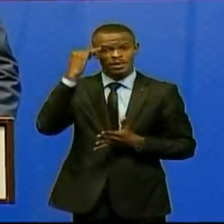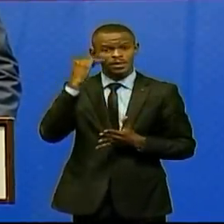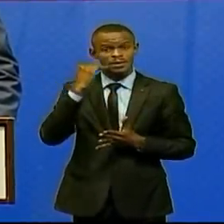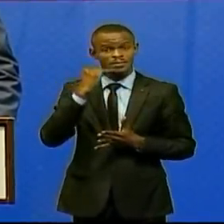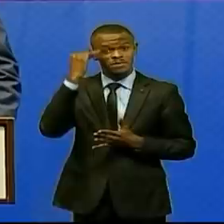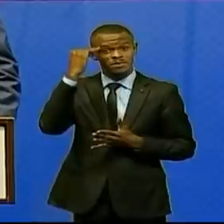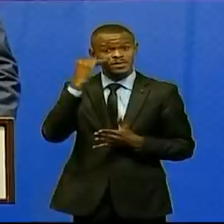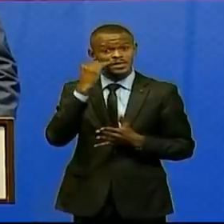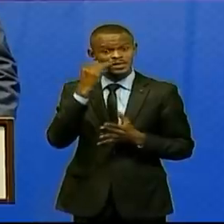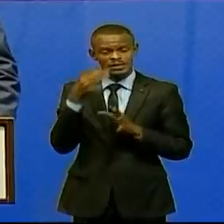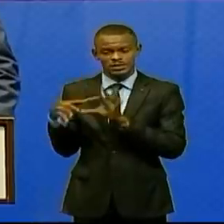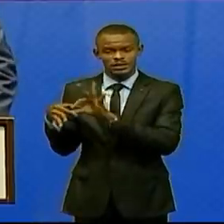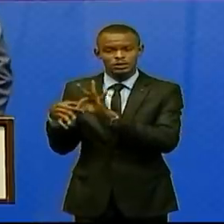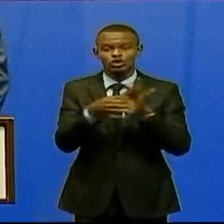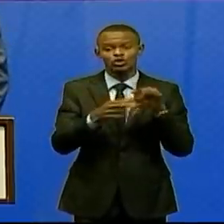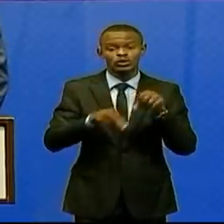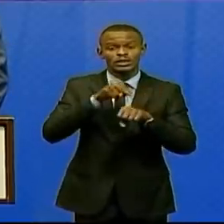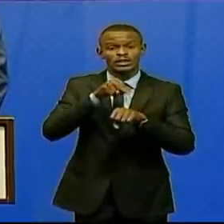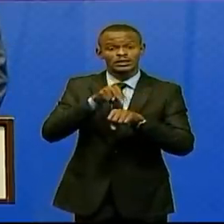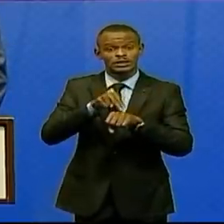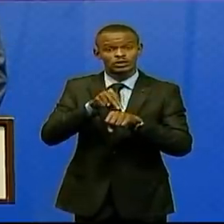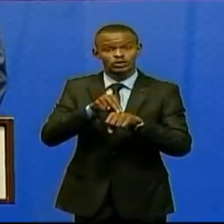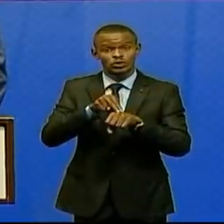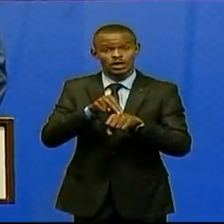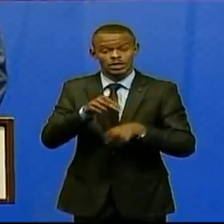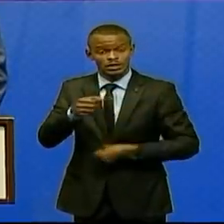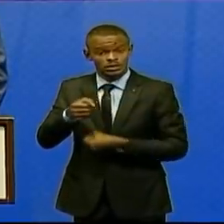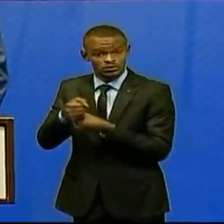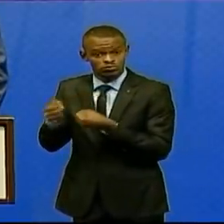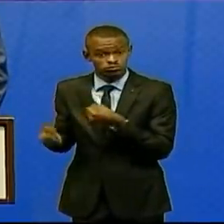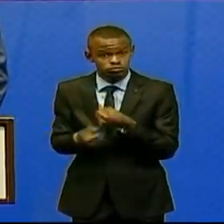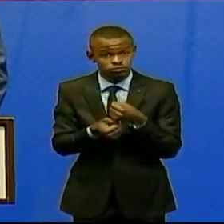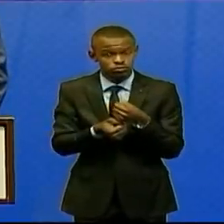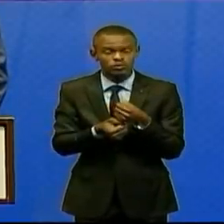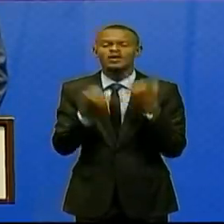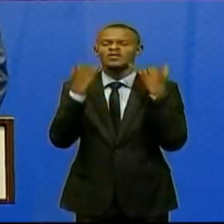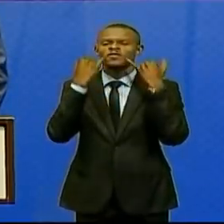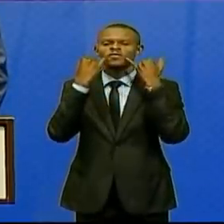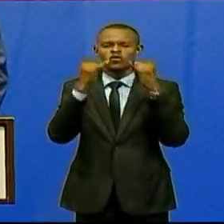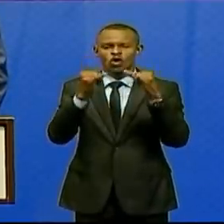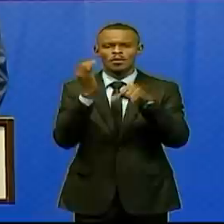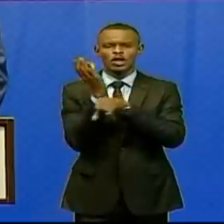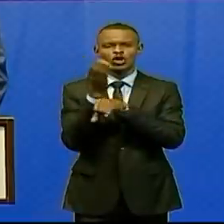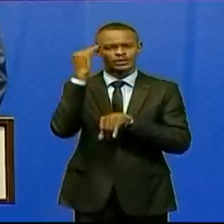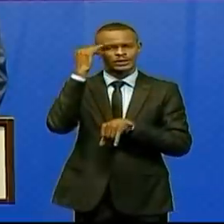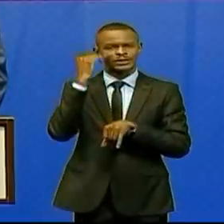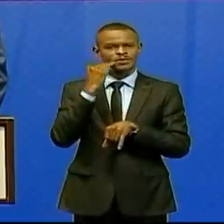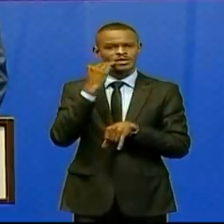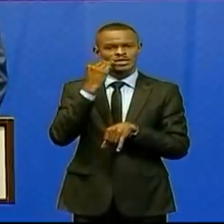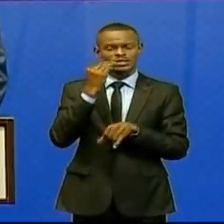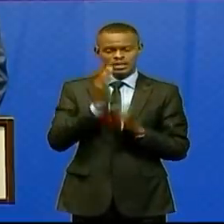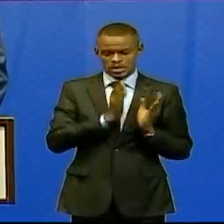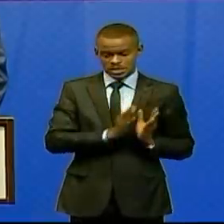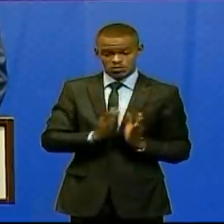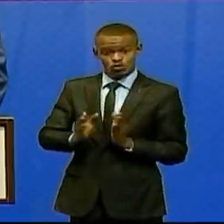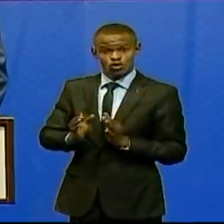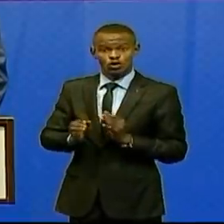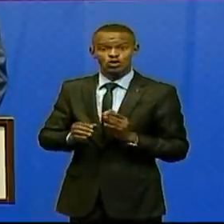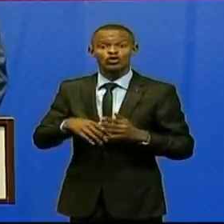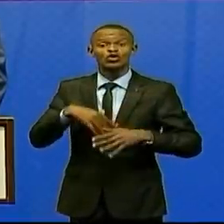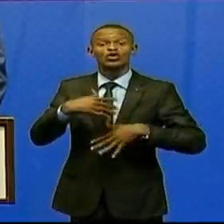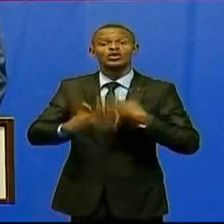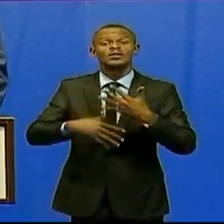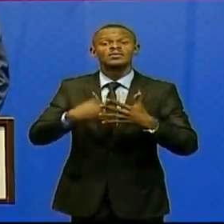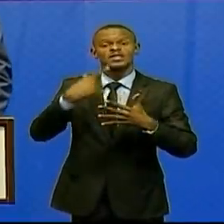informé le Conseil des ministres des dispositions qui ont été prises avec la ville de Kinshasa pour l'organisation